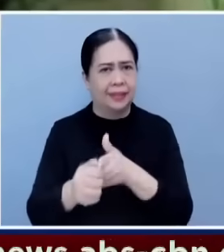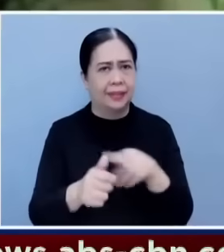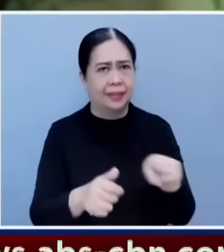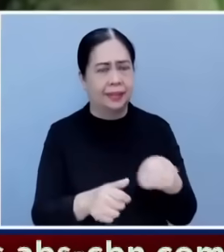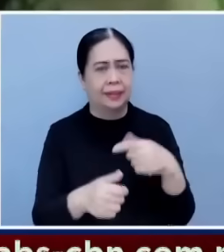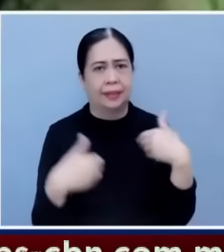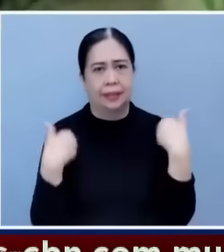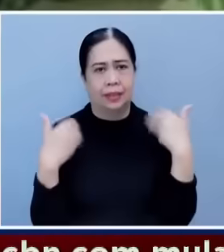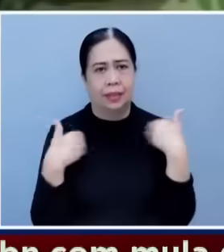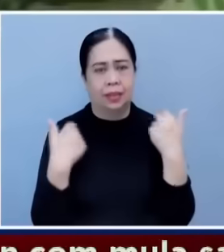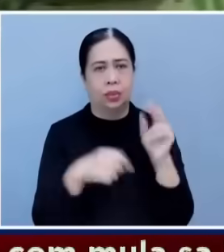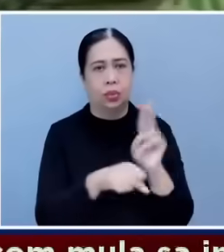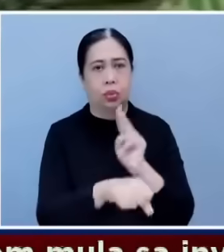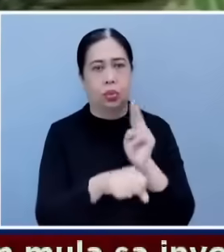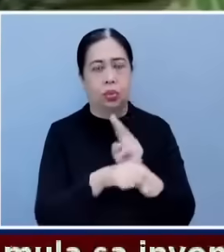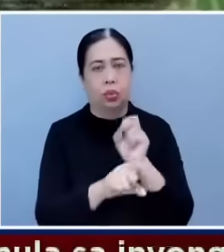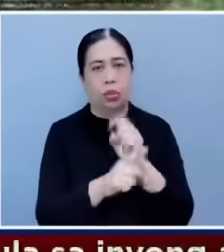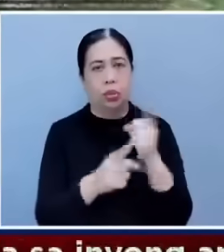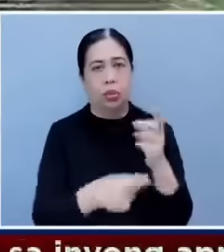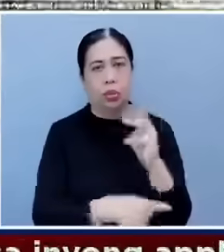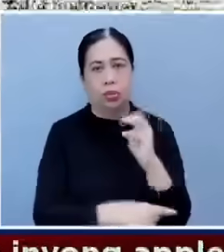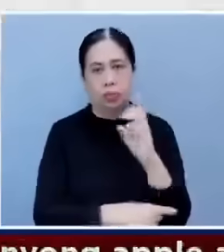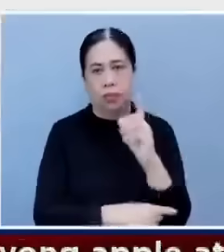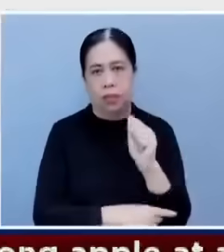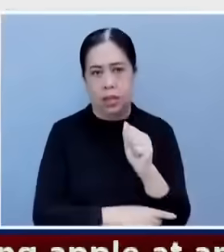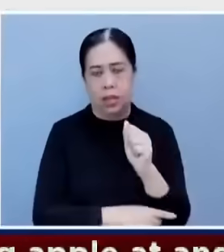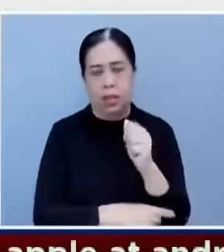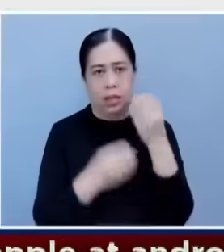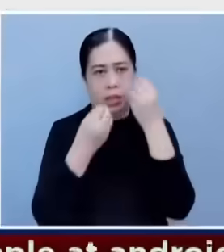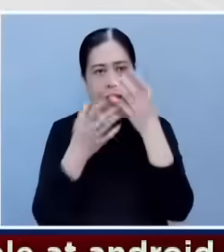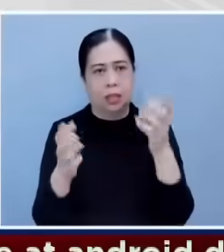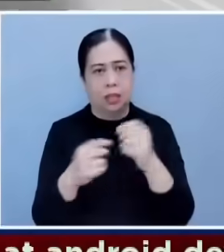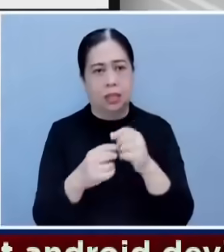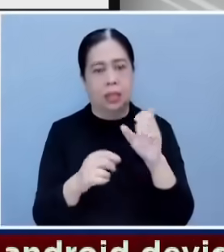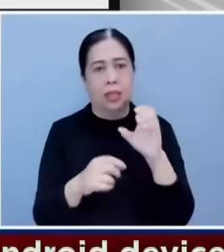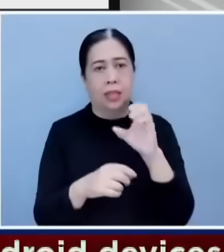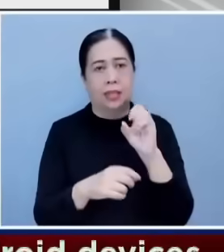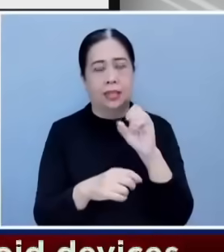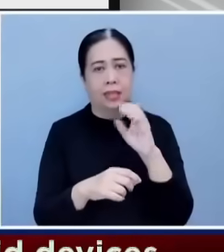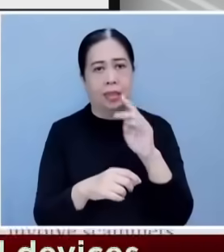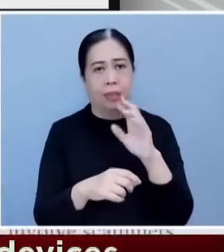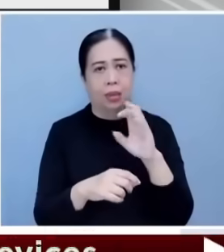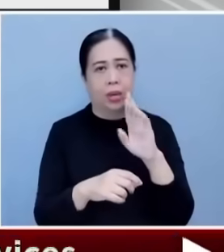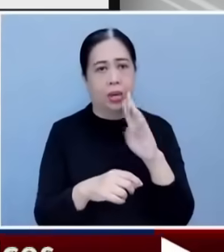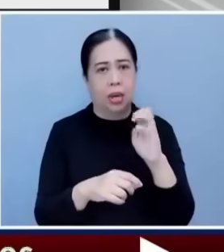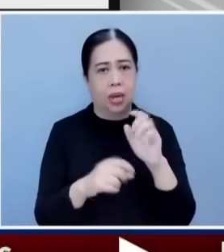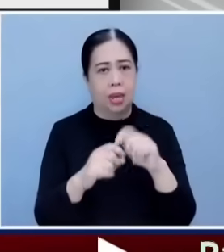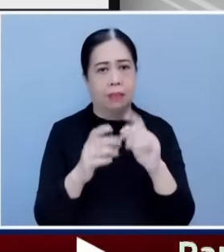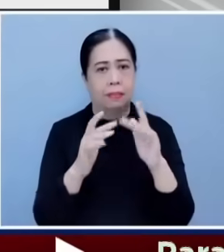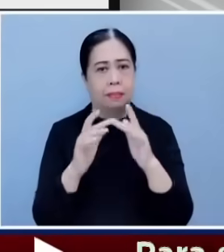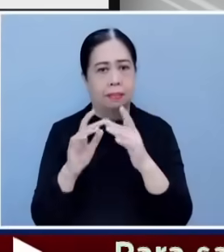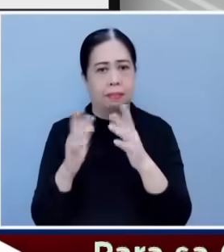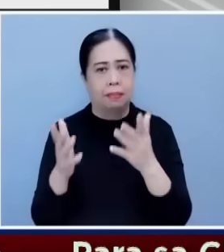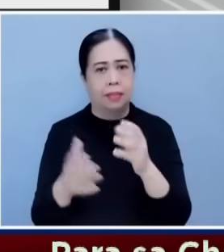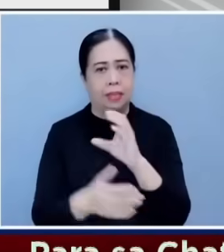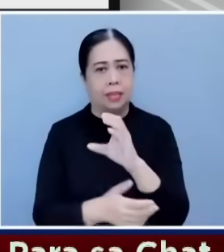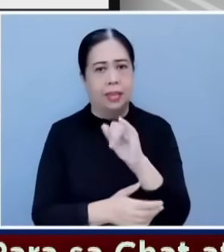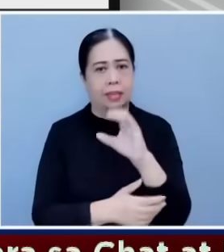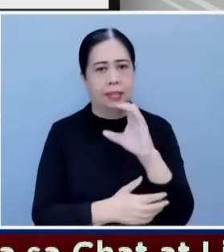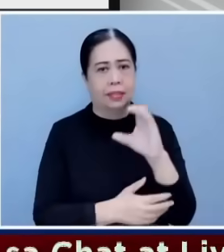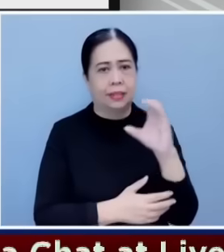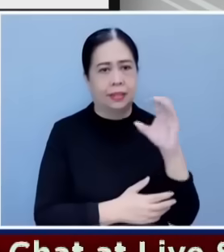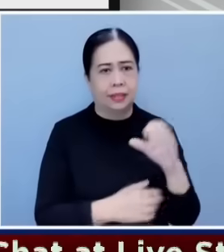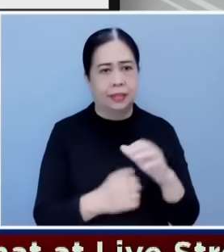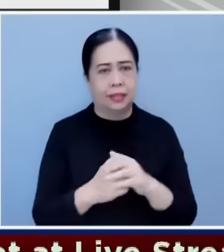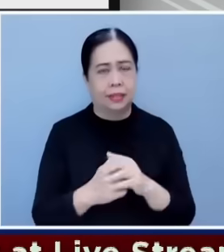edad sa paggamit ng social media. Naglabas naman ang Cybercrime Investigation and Coordinating Center o CICC